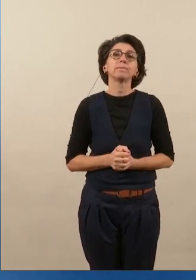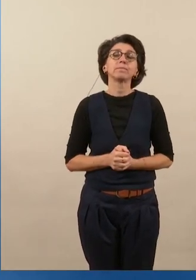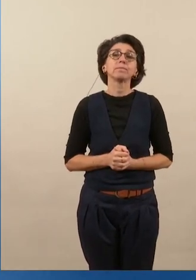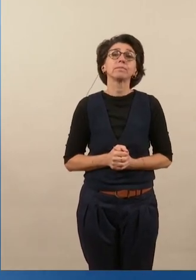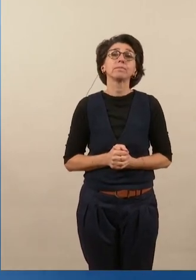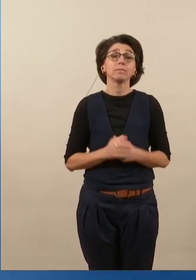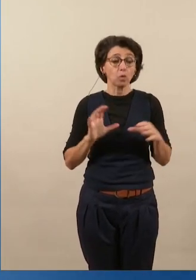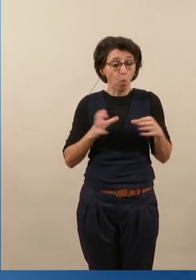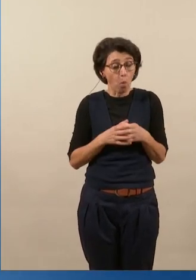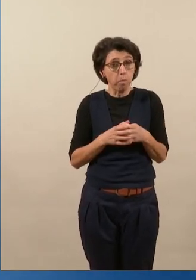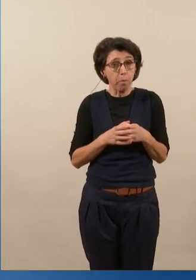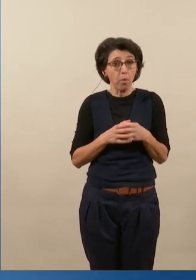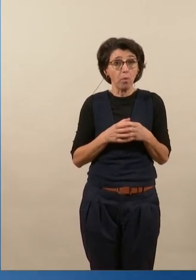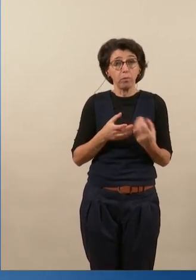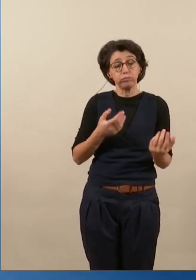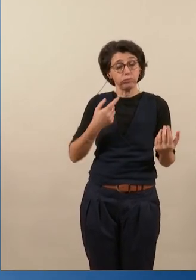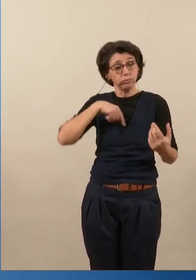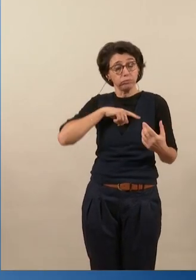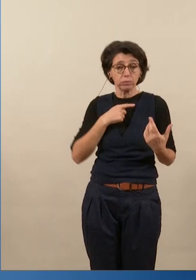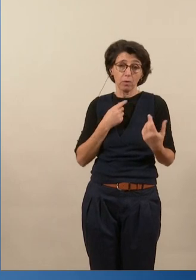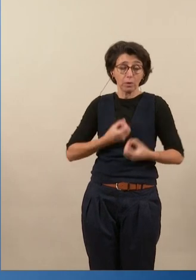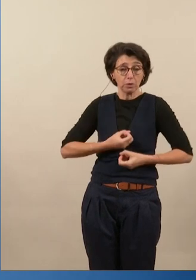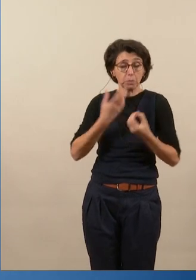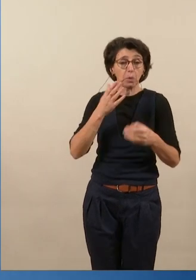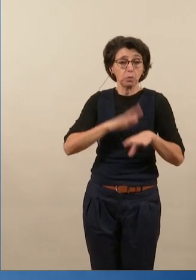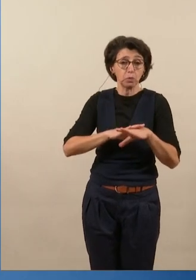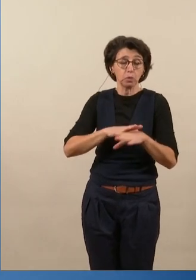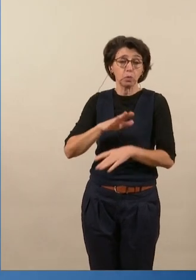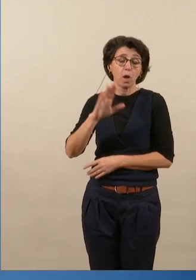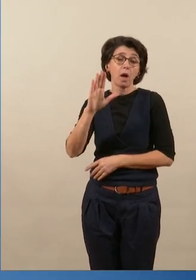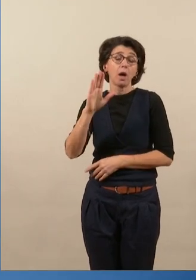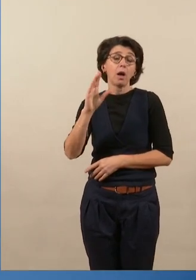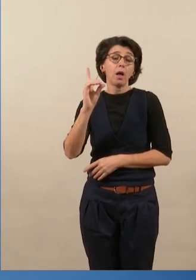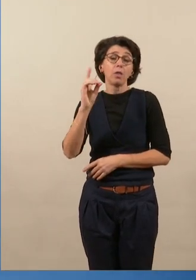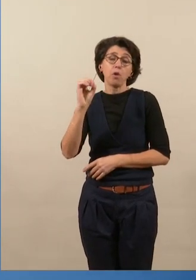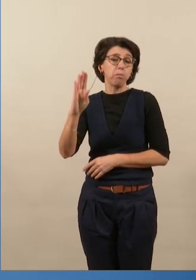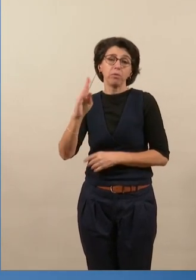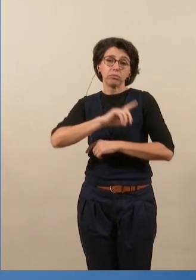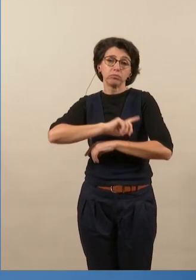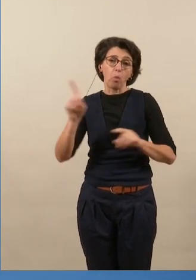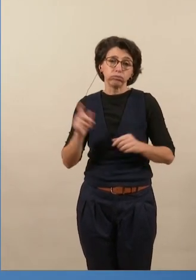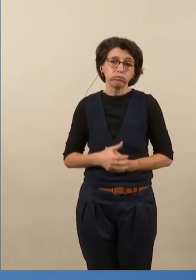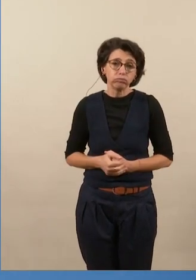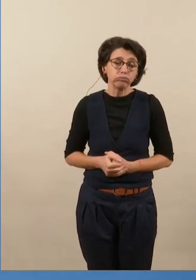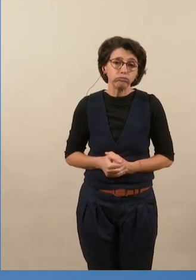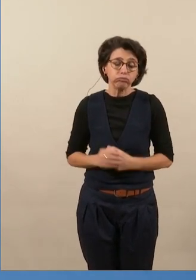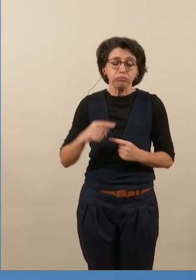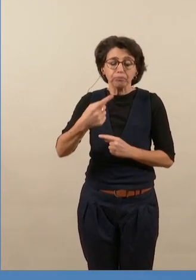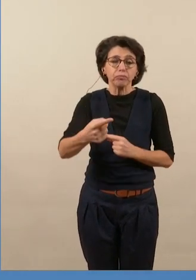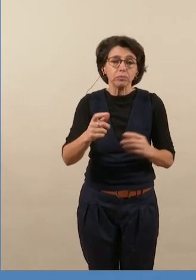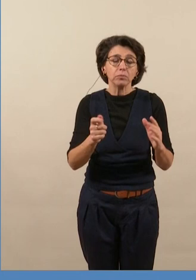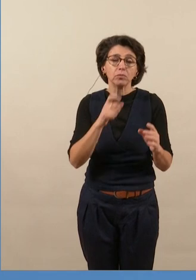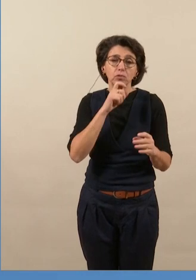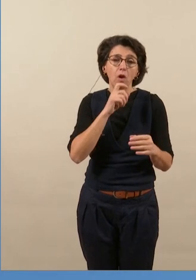budgétaire nous aurons largement le temps de le faire au moment du vote du budget et compte tenu des